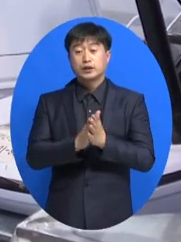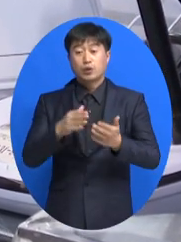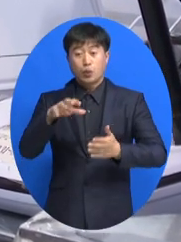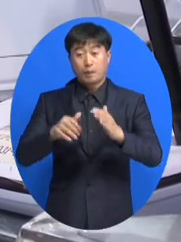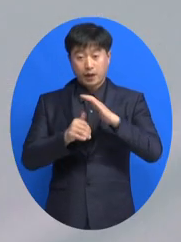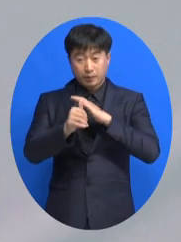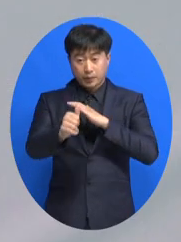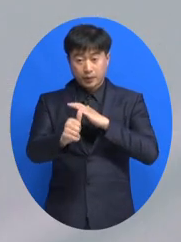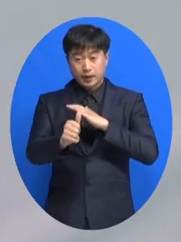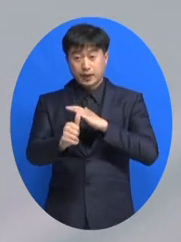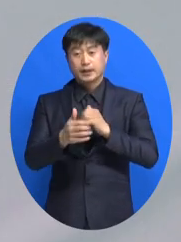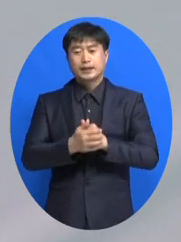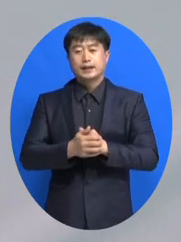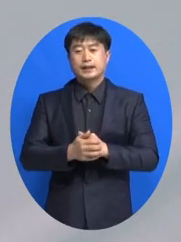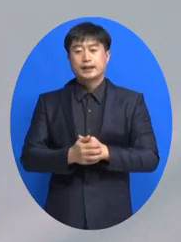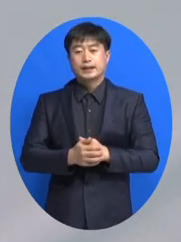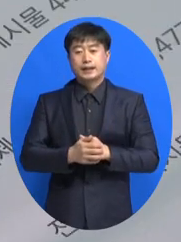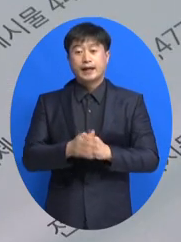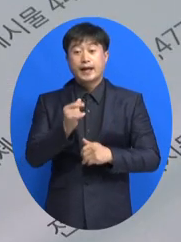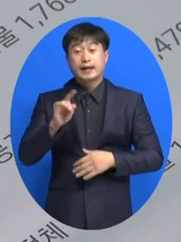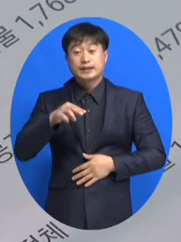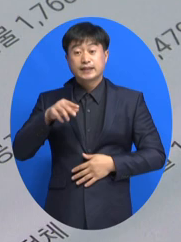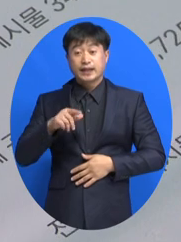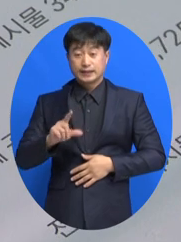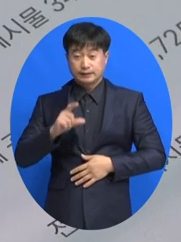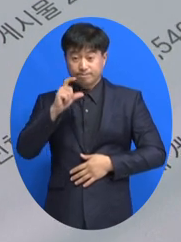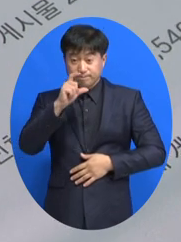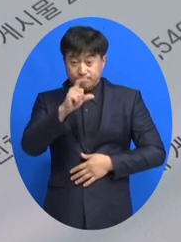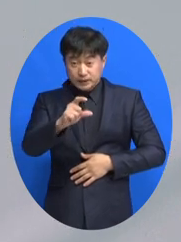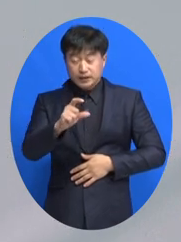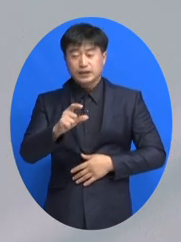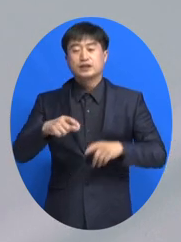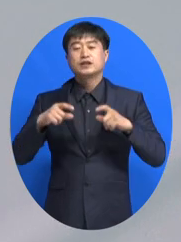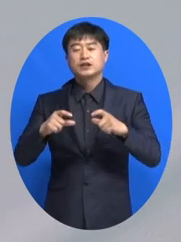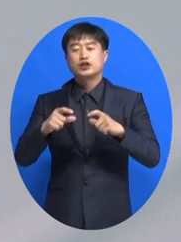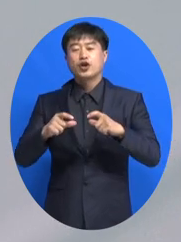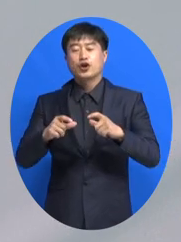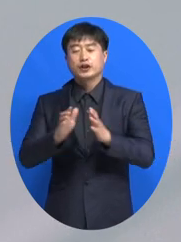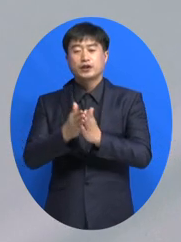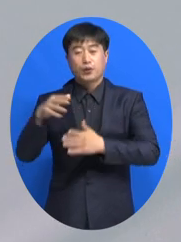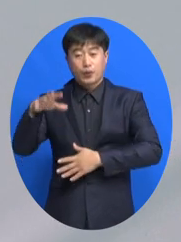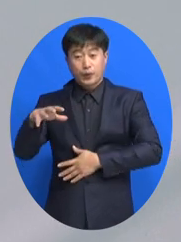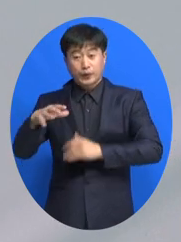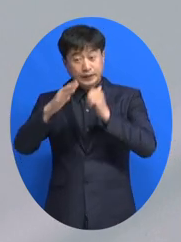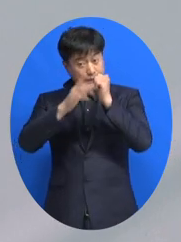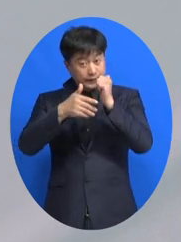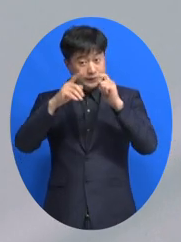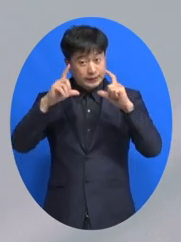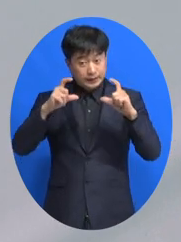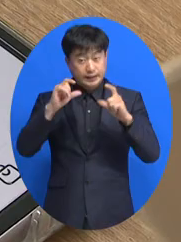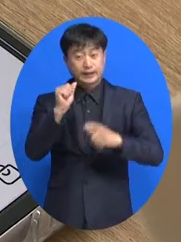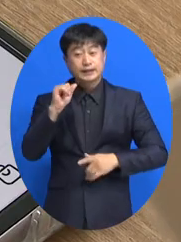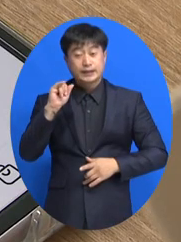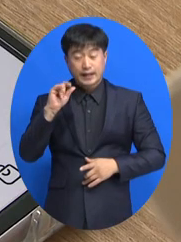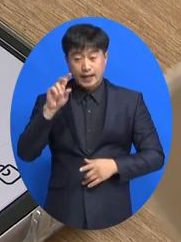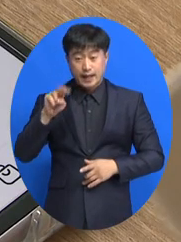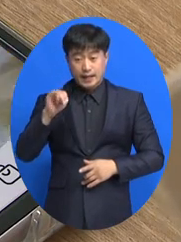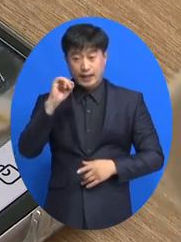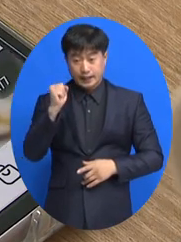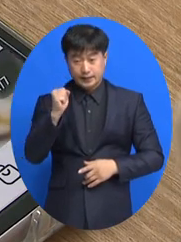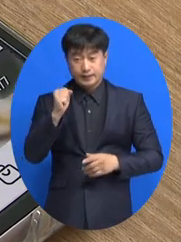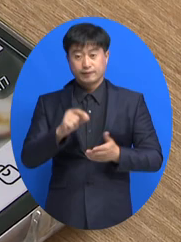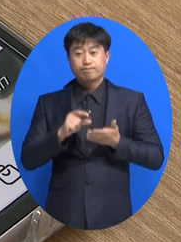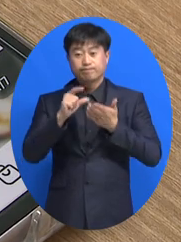서점을 방문하고 해시태그 샵 경기도 지역 서점과 함께 인증사진을 사회관계망 서비스에 게시